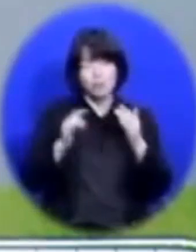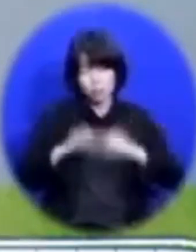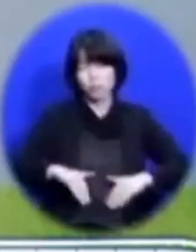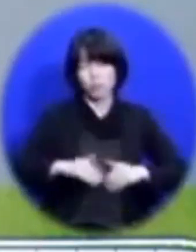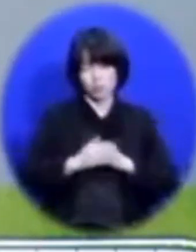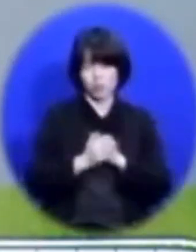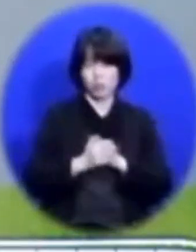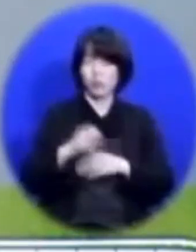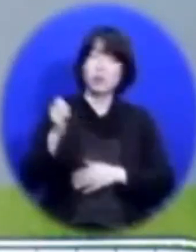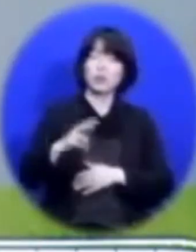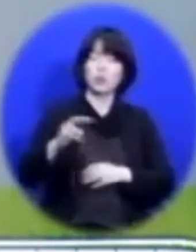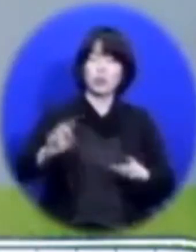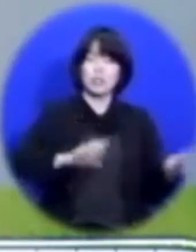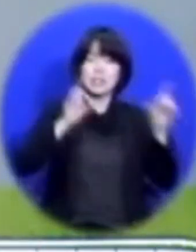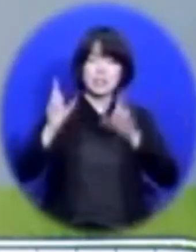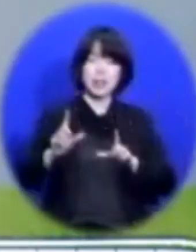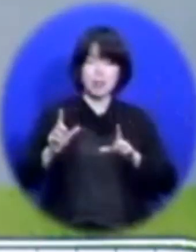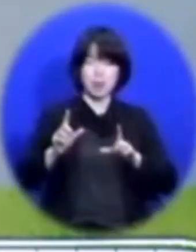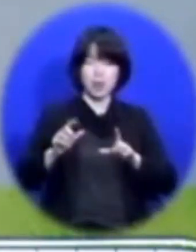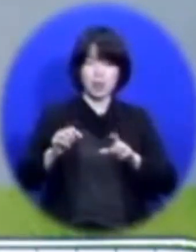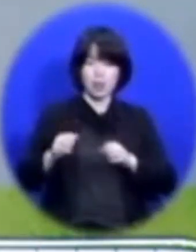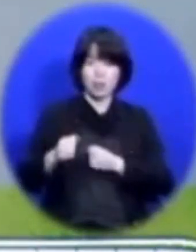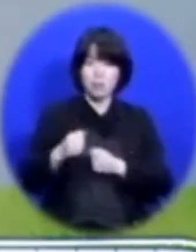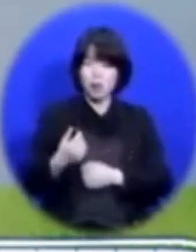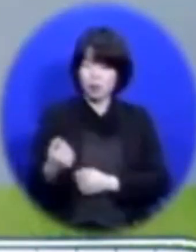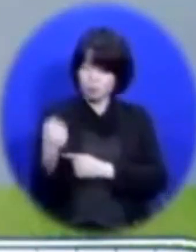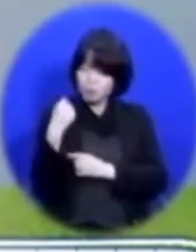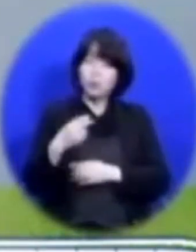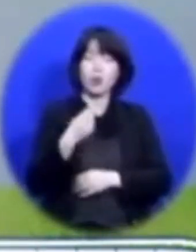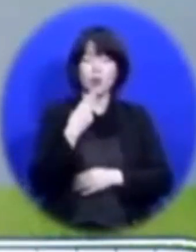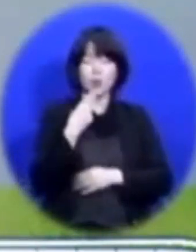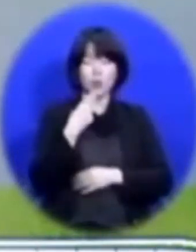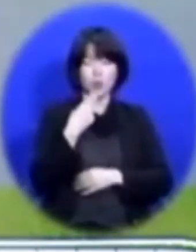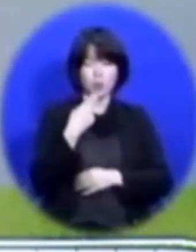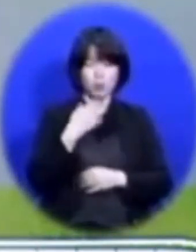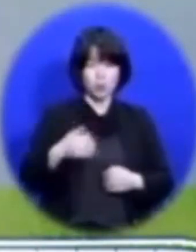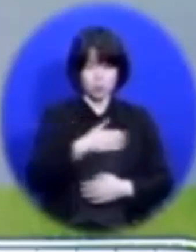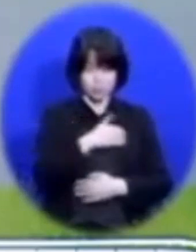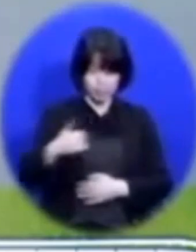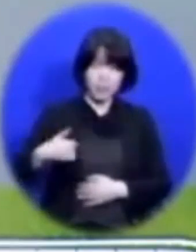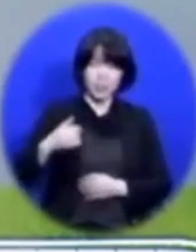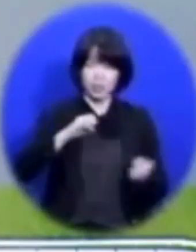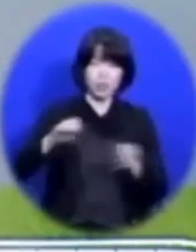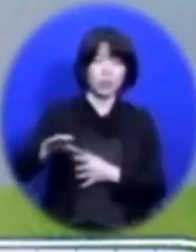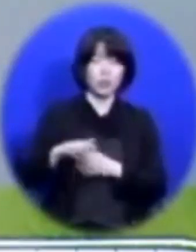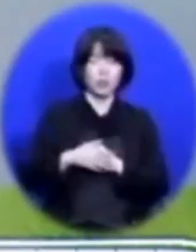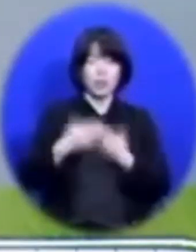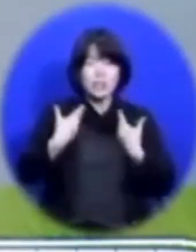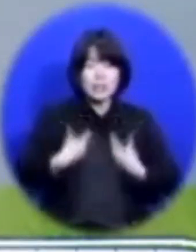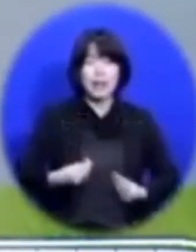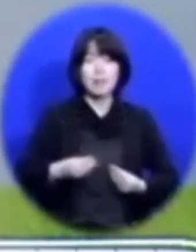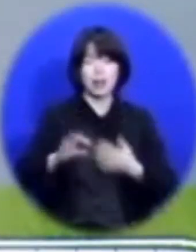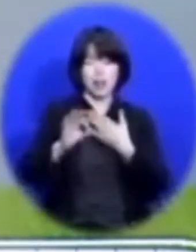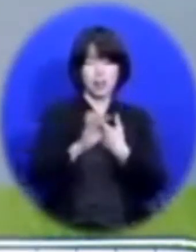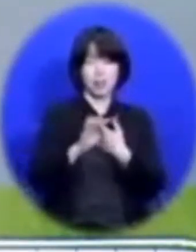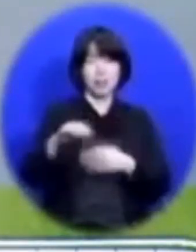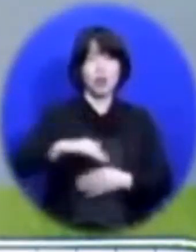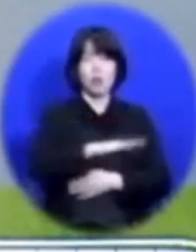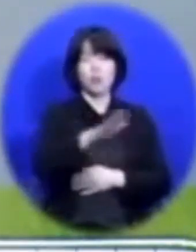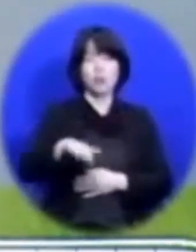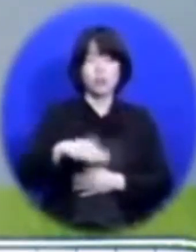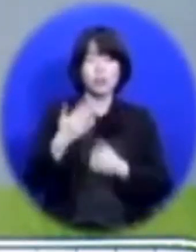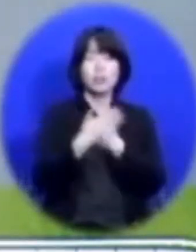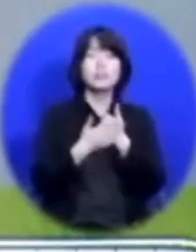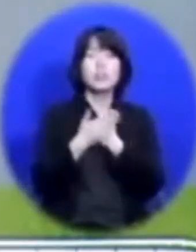에대한의지와 자신감을잃고, 사소한어려움에도절망에빠진다면,도대체왜 그은혜